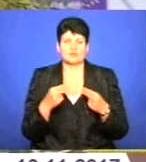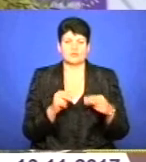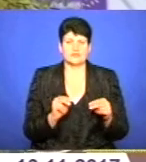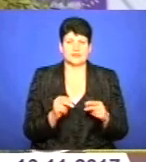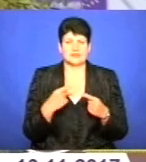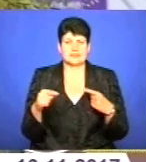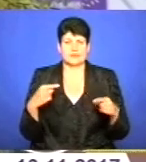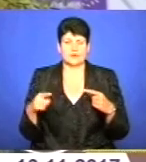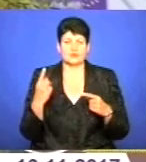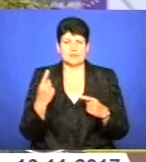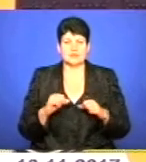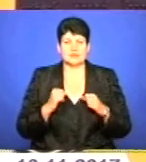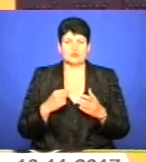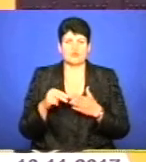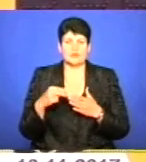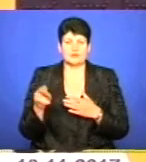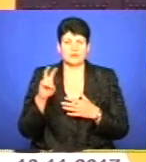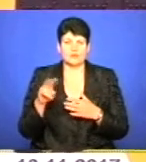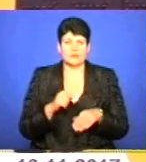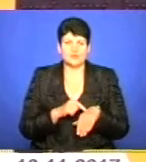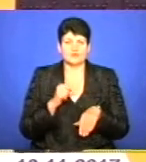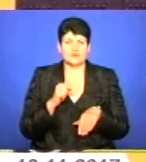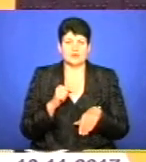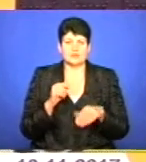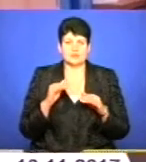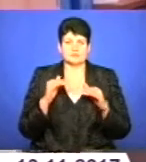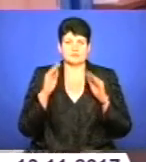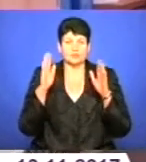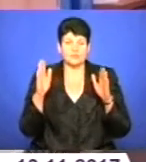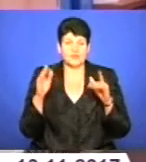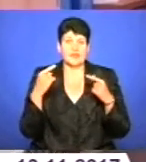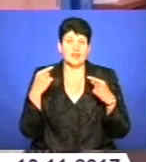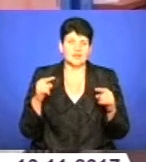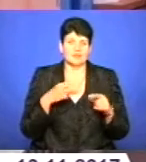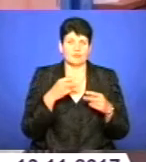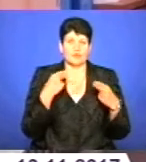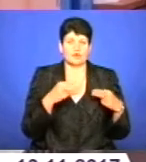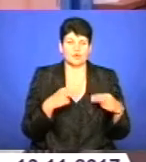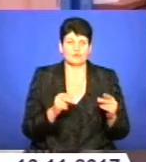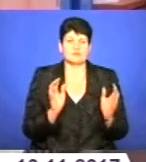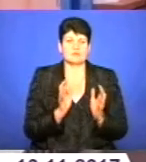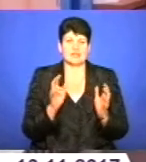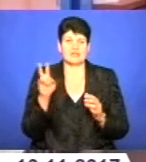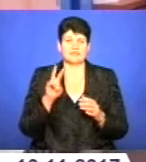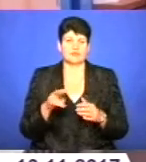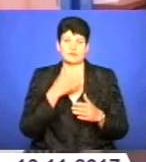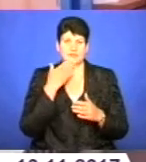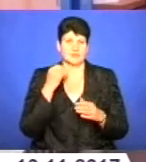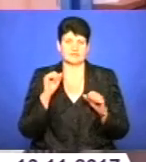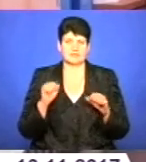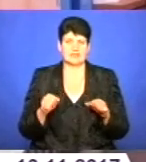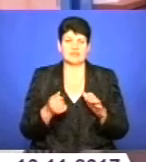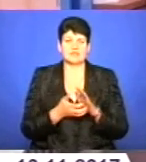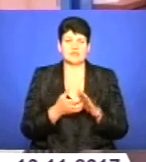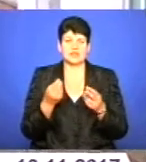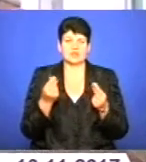Одні кажуть, що намагаються купувати долари, бо передчувають, курс зросте. Інші ж навпаки продають, тому що зберігати валюту немає змоги, не вистачає